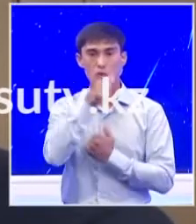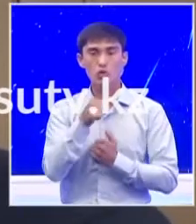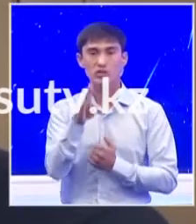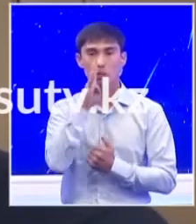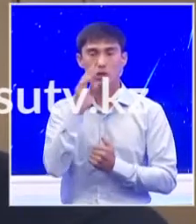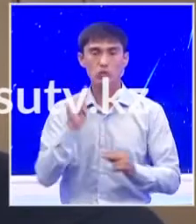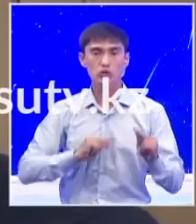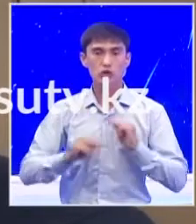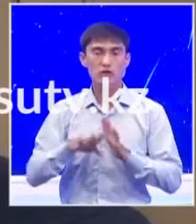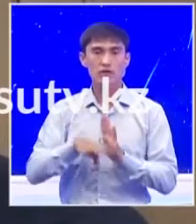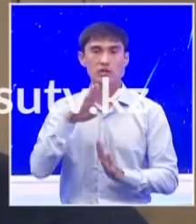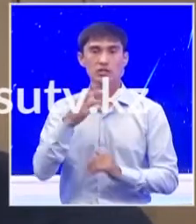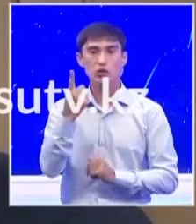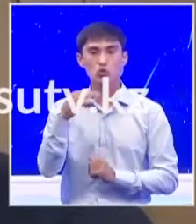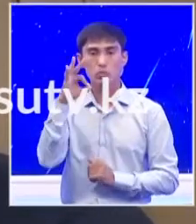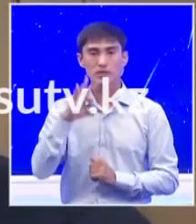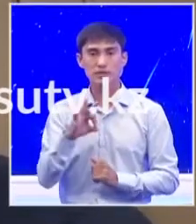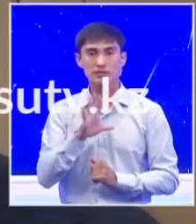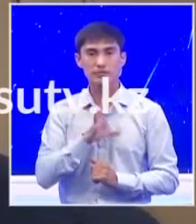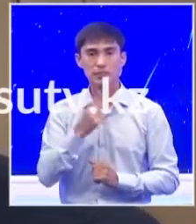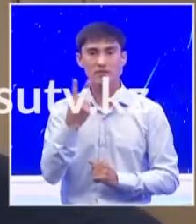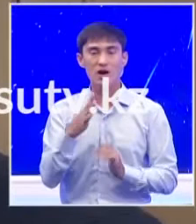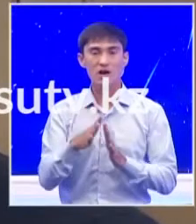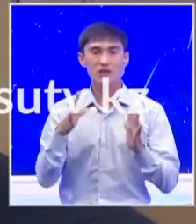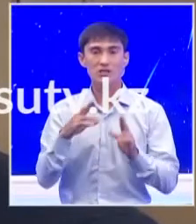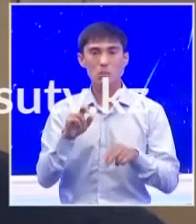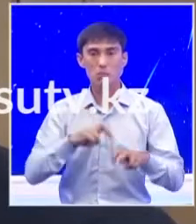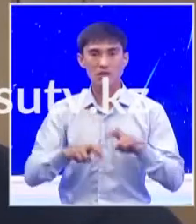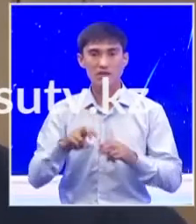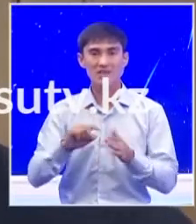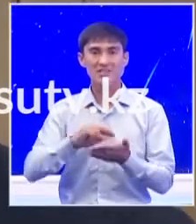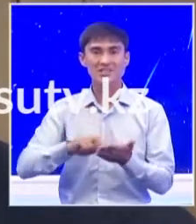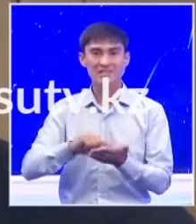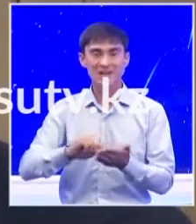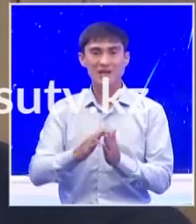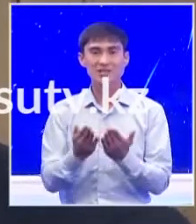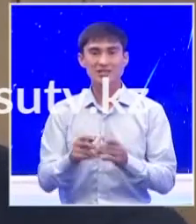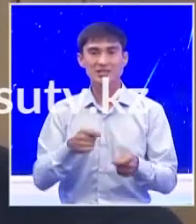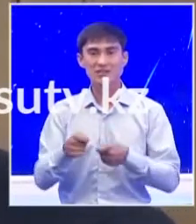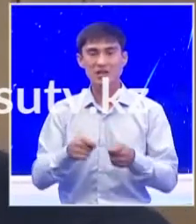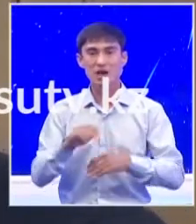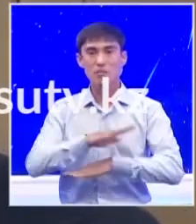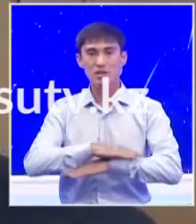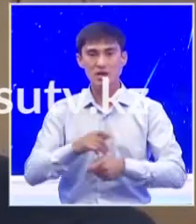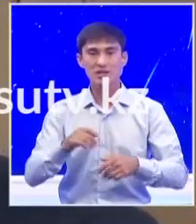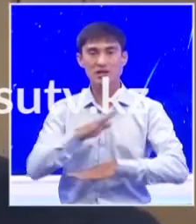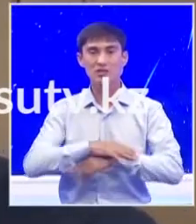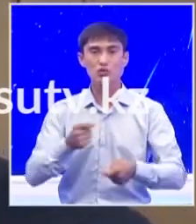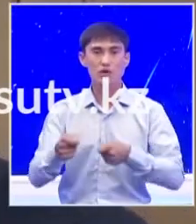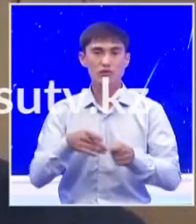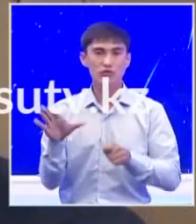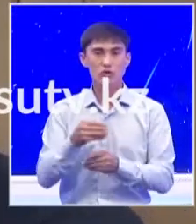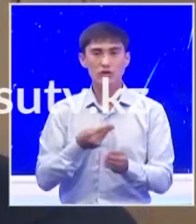зарплата учителей выросла ровно на 100%. 2 раза. Проверка тетрадей, заведование кабинетом, классное руководство – все